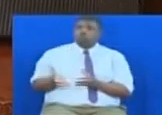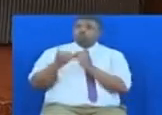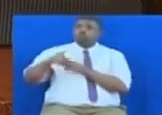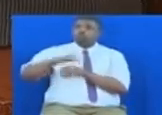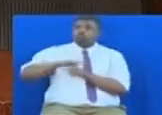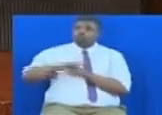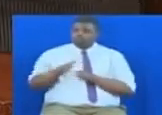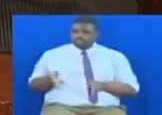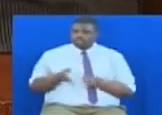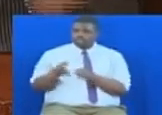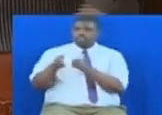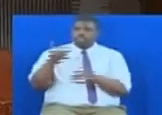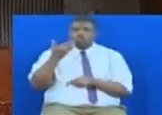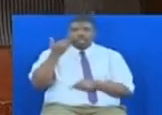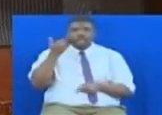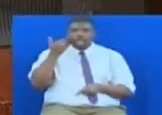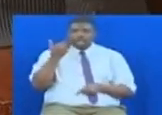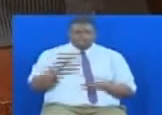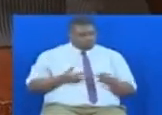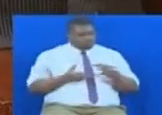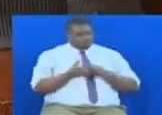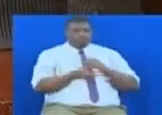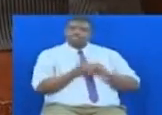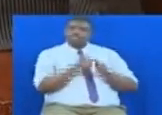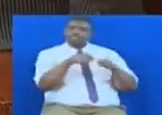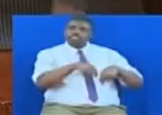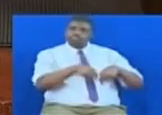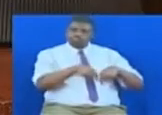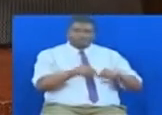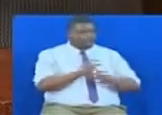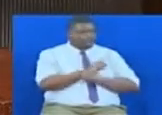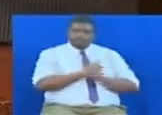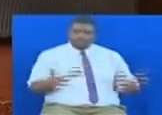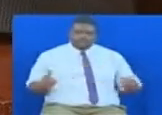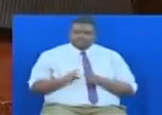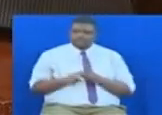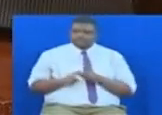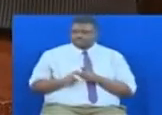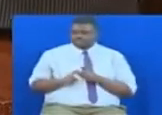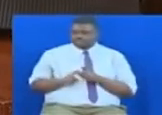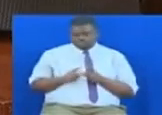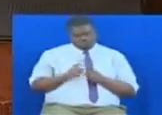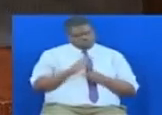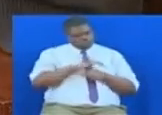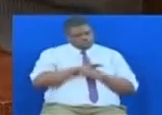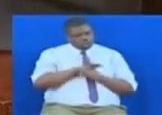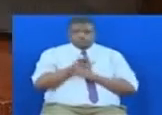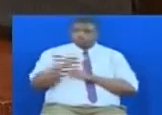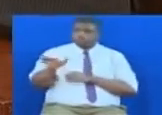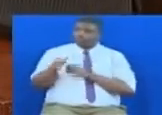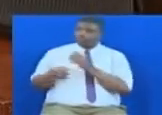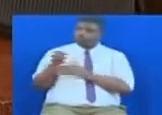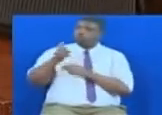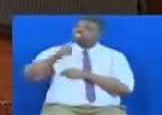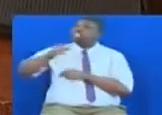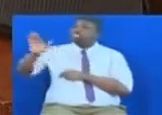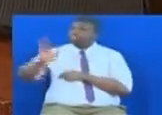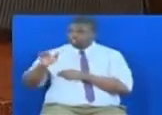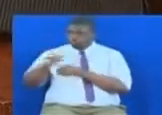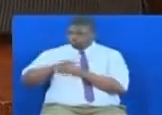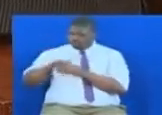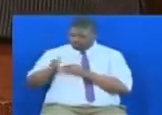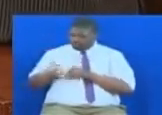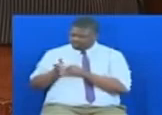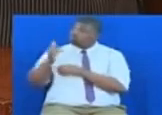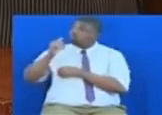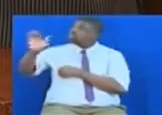matatizo yetu kwenye kila jambo. Hapana. Hapana. Kwa sababu corona imetoka nje, kwa hiyo tutumie na mfumo wa nje kuitatua. Dr. Magufuli